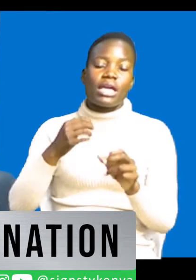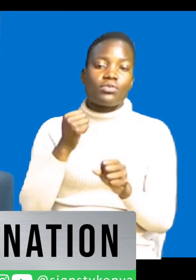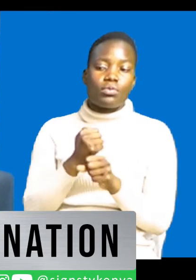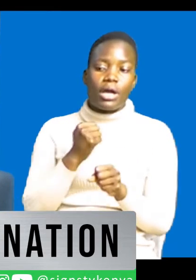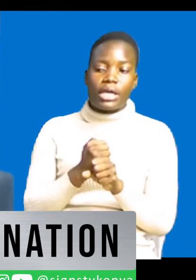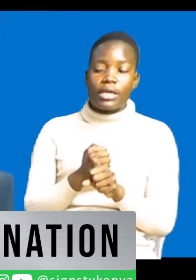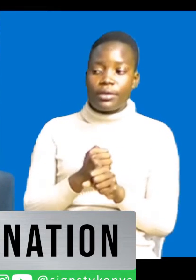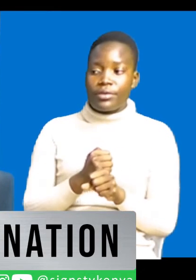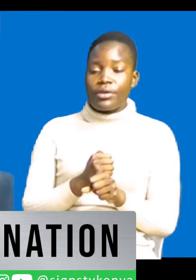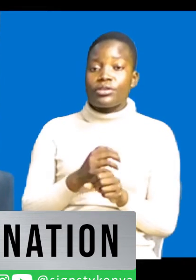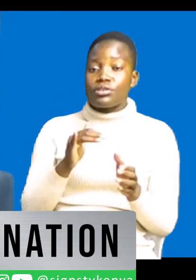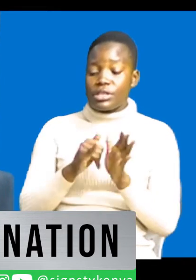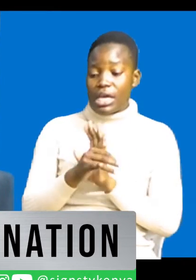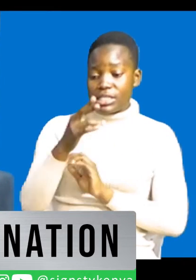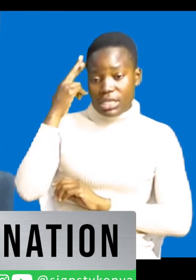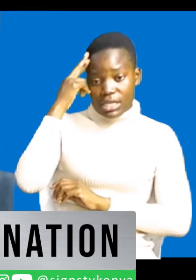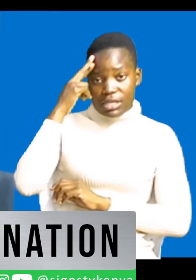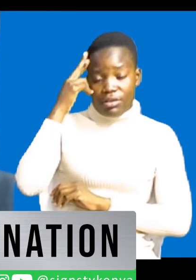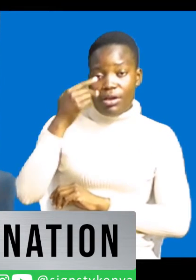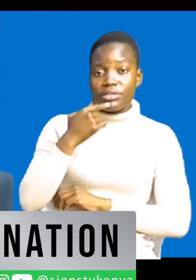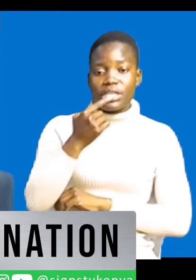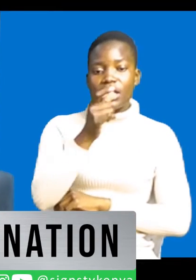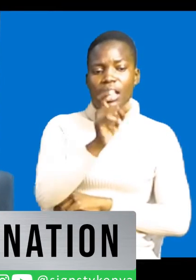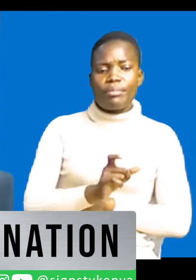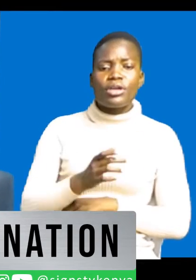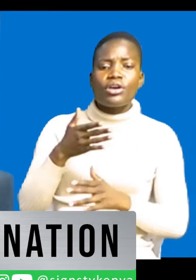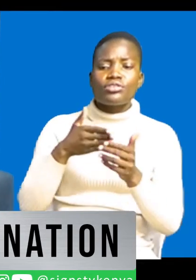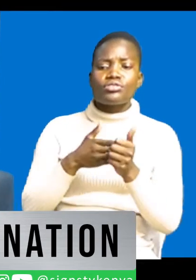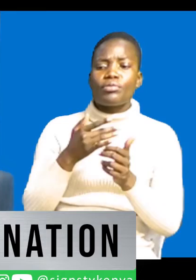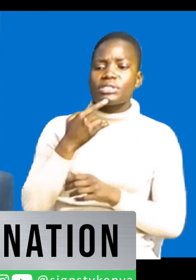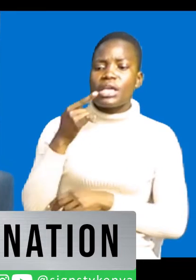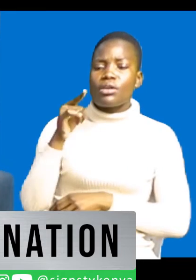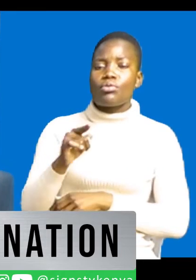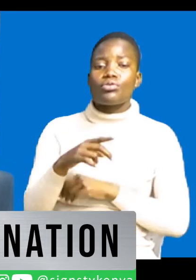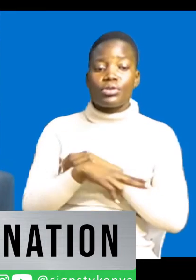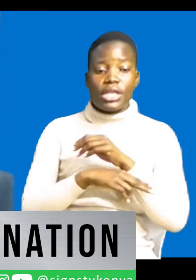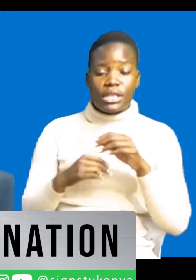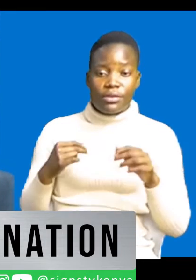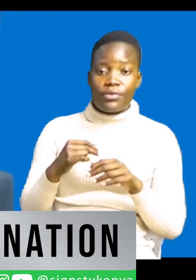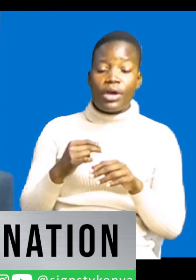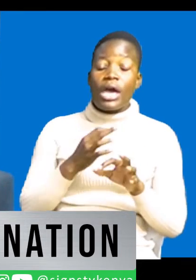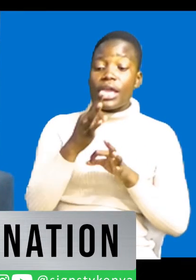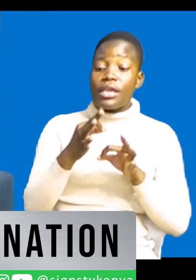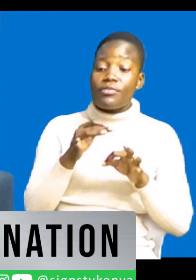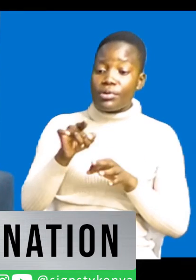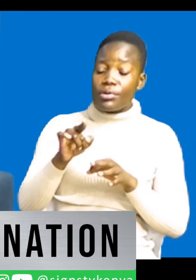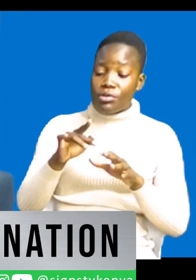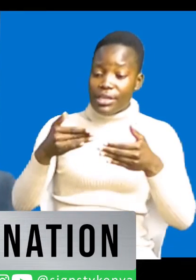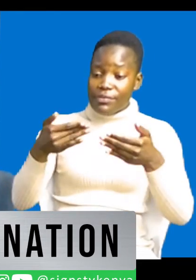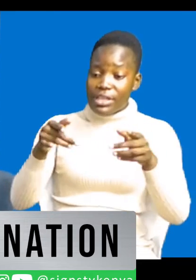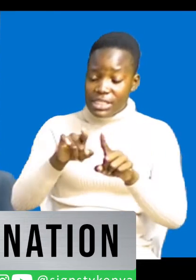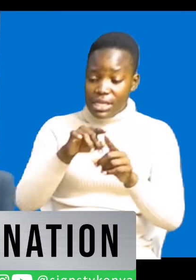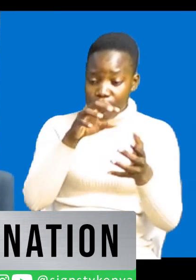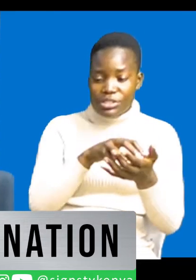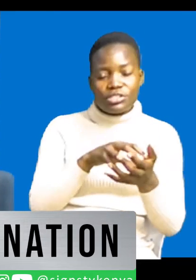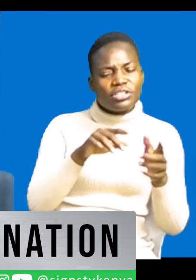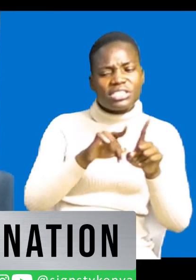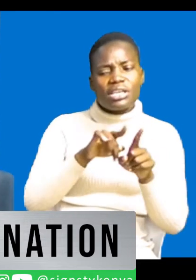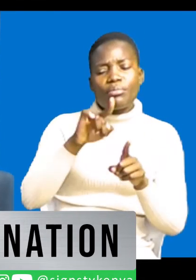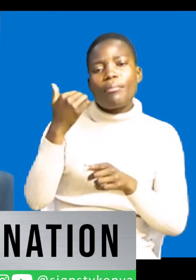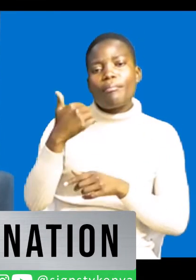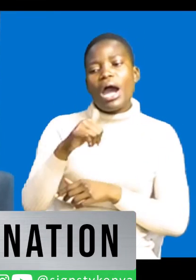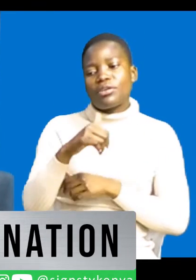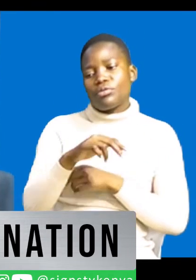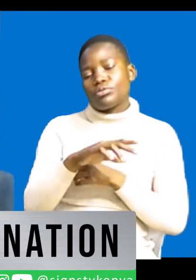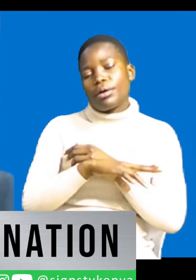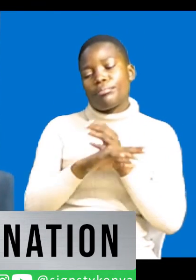kidonda tu vile nasema. That's why I was telling someone, acha kusema umseni mwizi. Hata wewe ukikuwa hapo you'll be a better, kwanza mimi I'll be a better thief. So what do you do